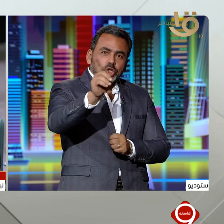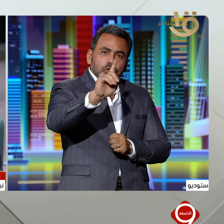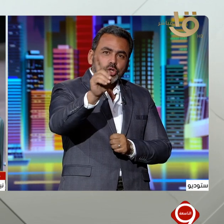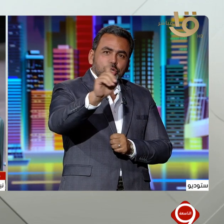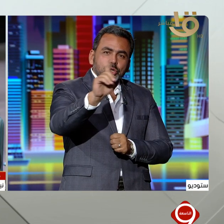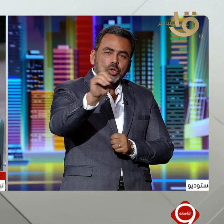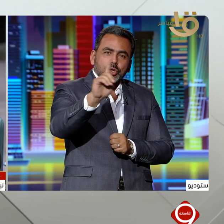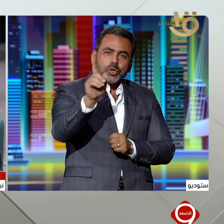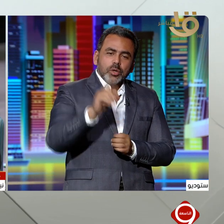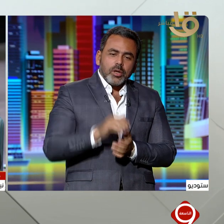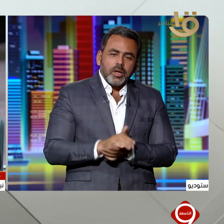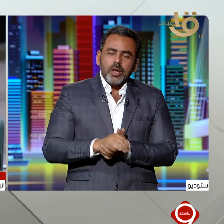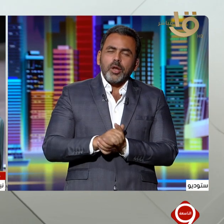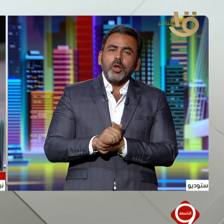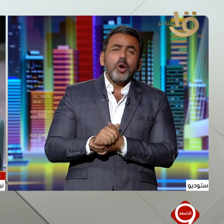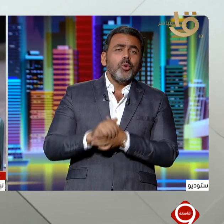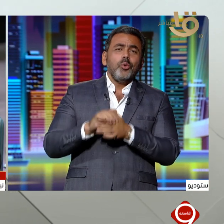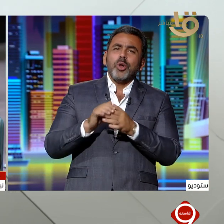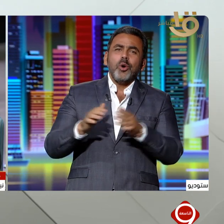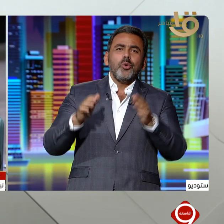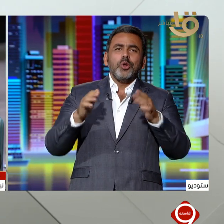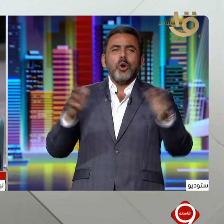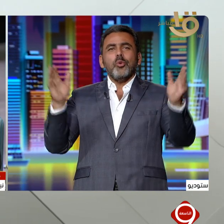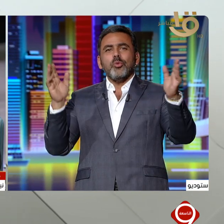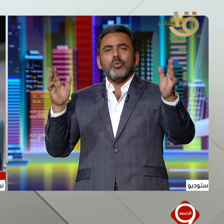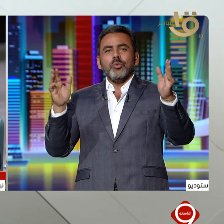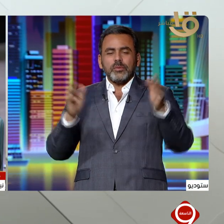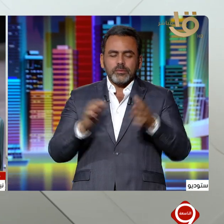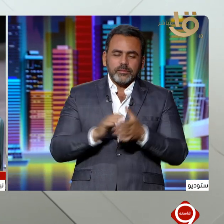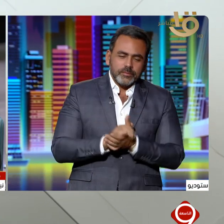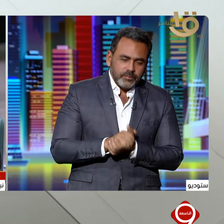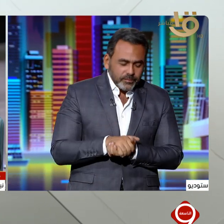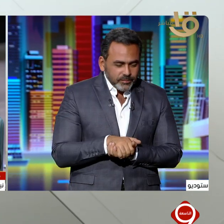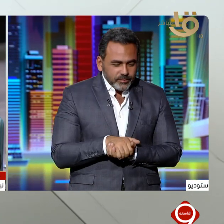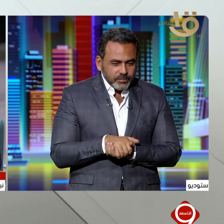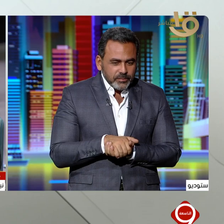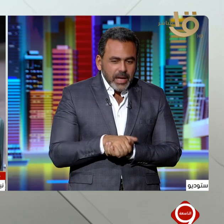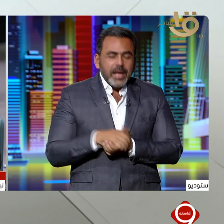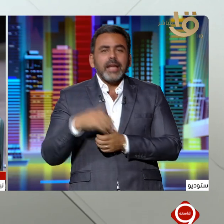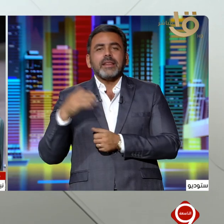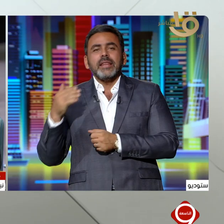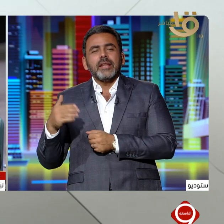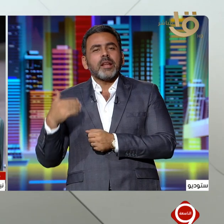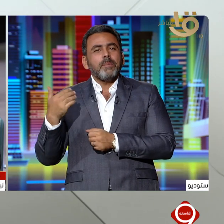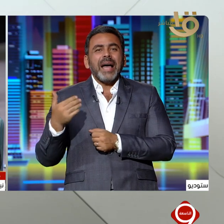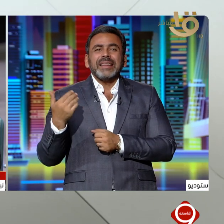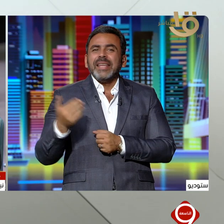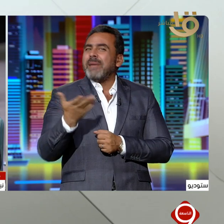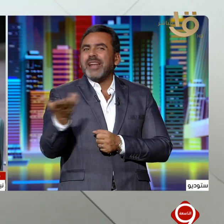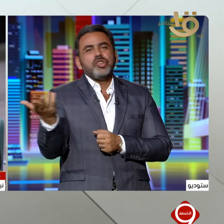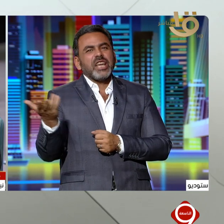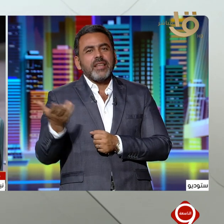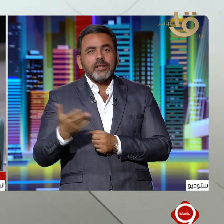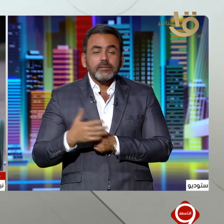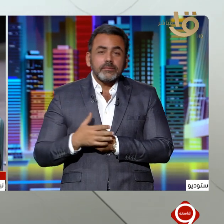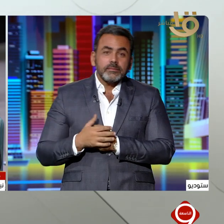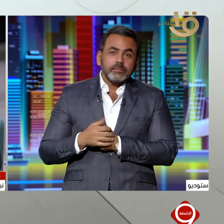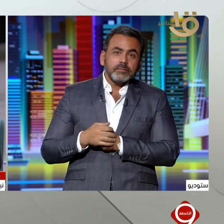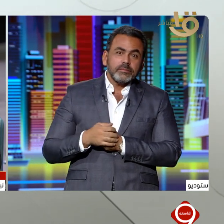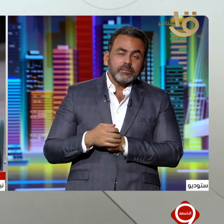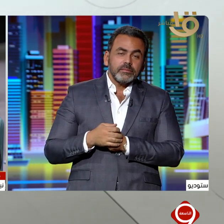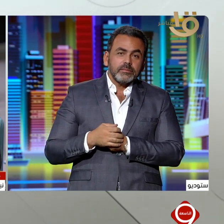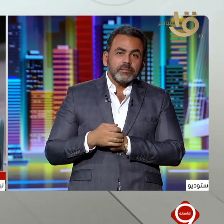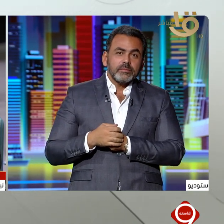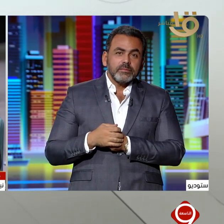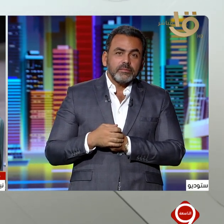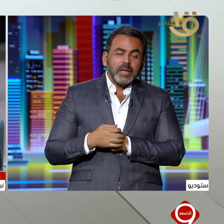اقول لك نو نو نو 2 ا ا ما قالش